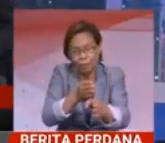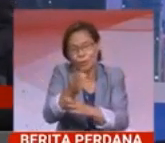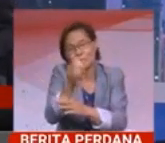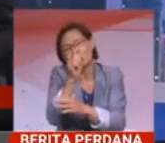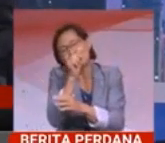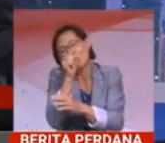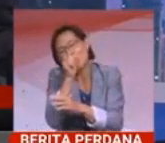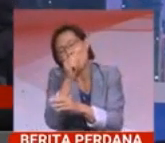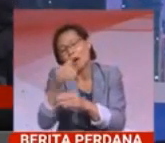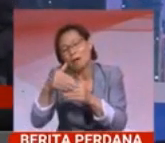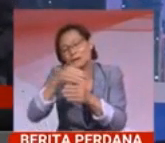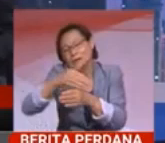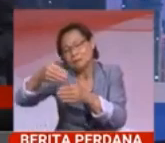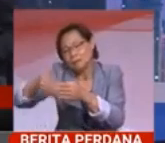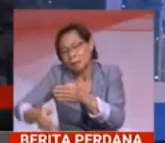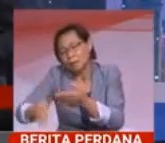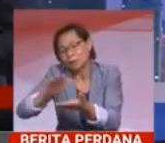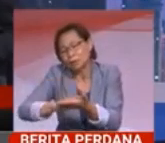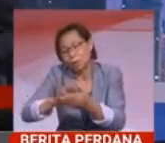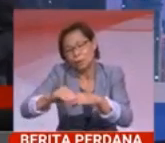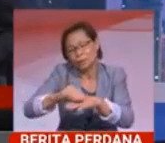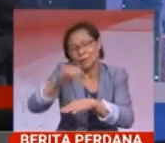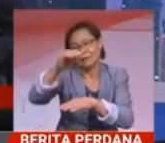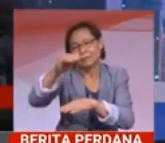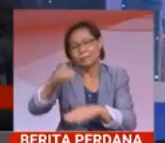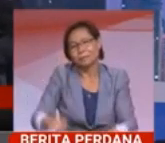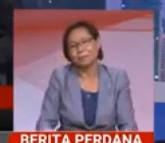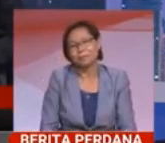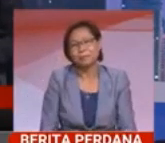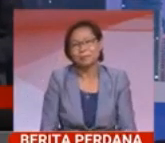bidang nyanyian selepas tamat sekolah menengah